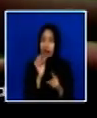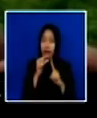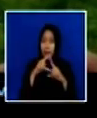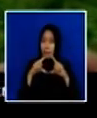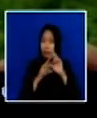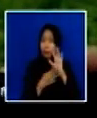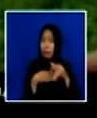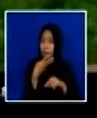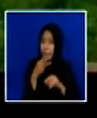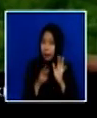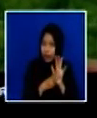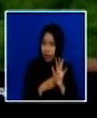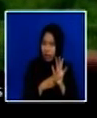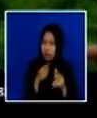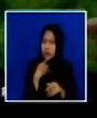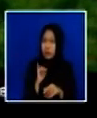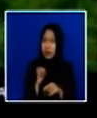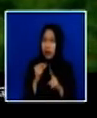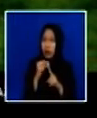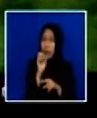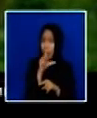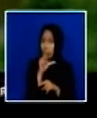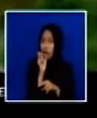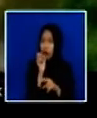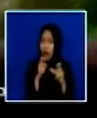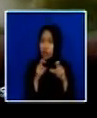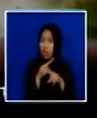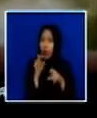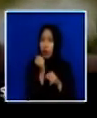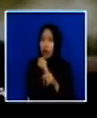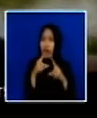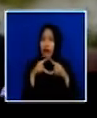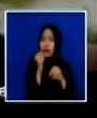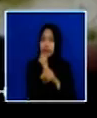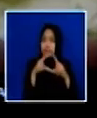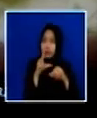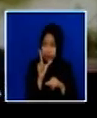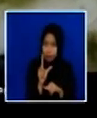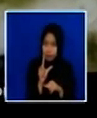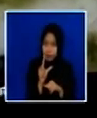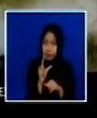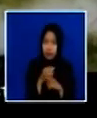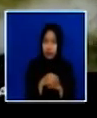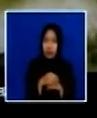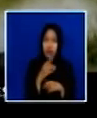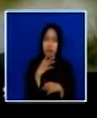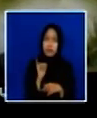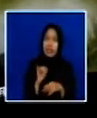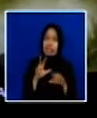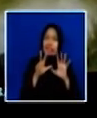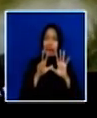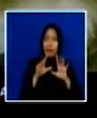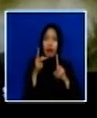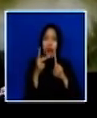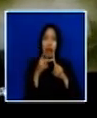oleh semua begitu gagal panen ya enggak kesal panen sekali sini sekitar delapan hektar kalau yang